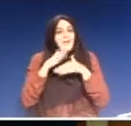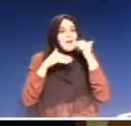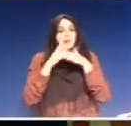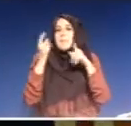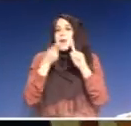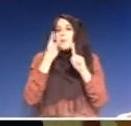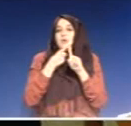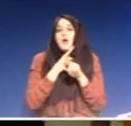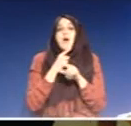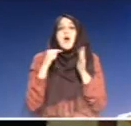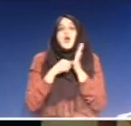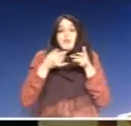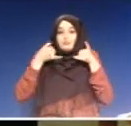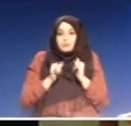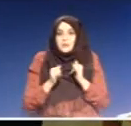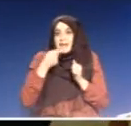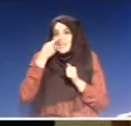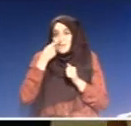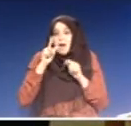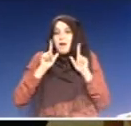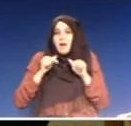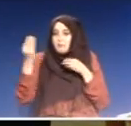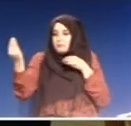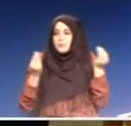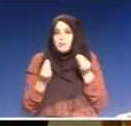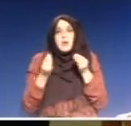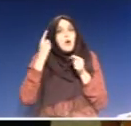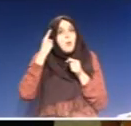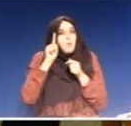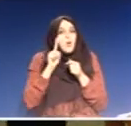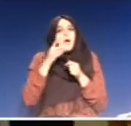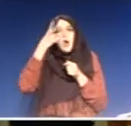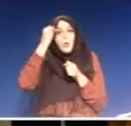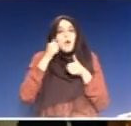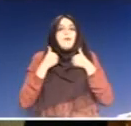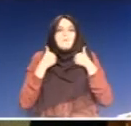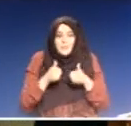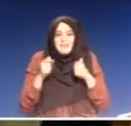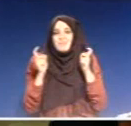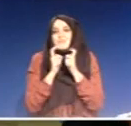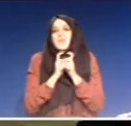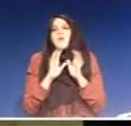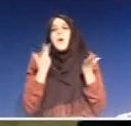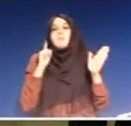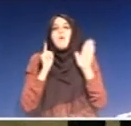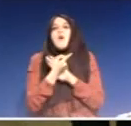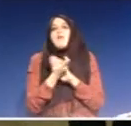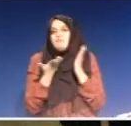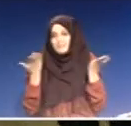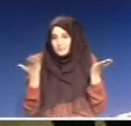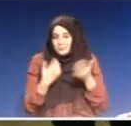فجلسة الخبراء أمر مهم لاستيعاب النزاعات العقارية.